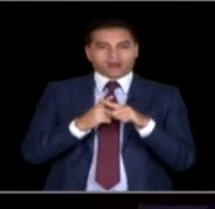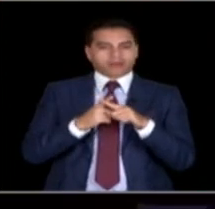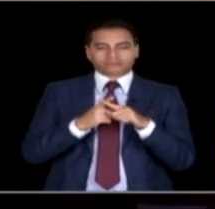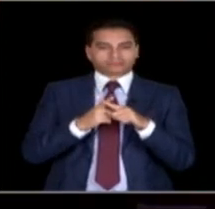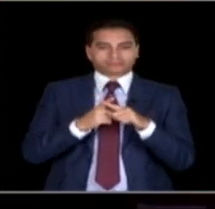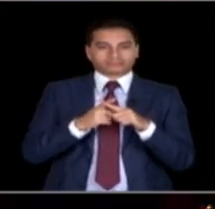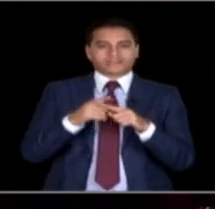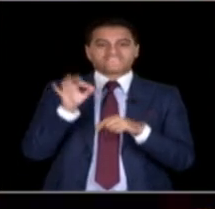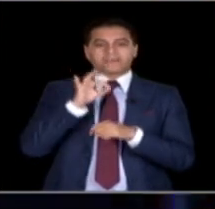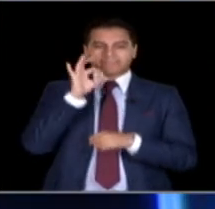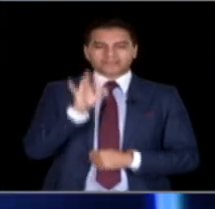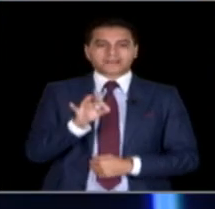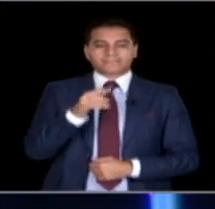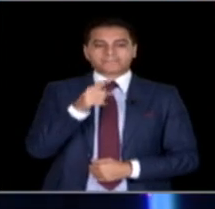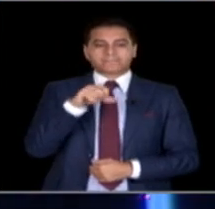خاطئة.